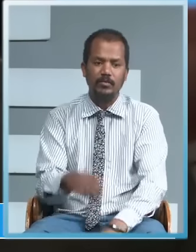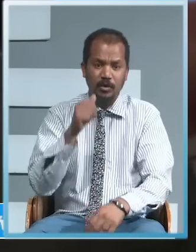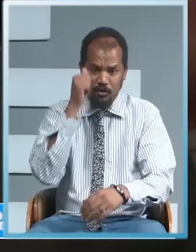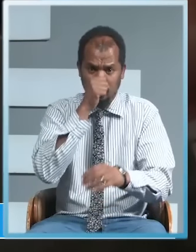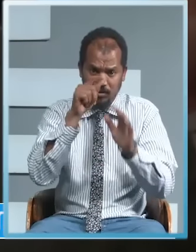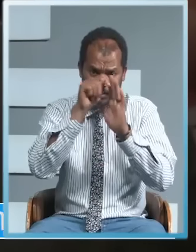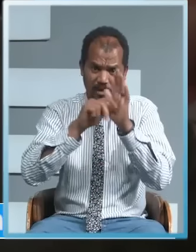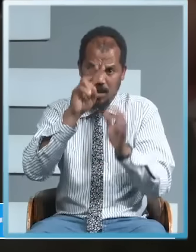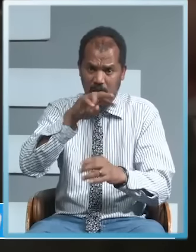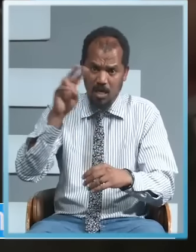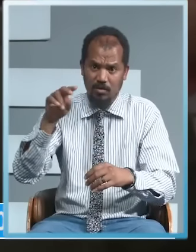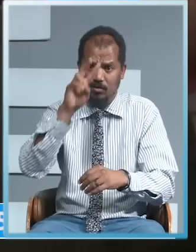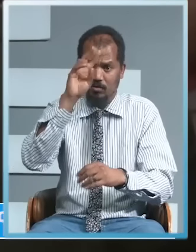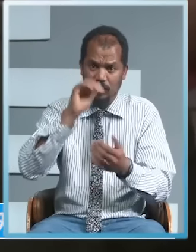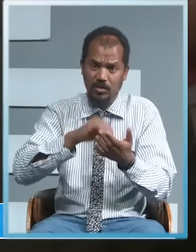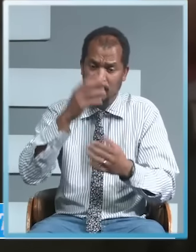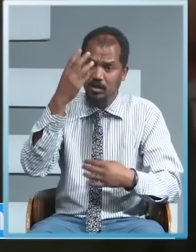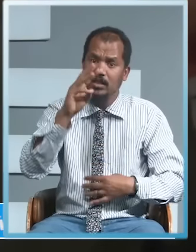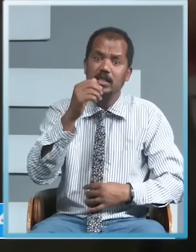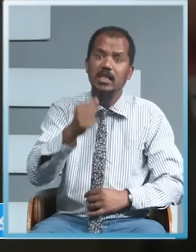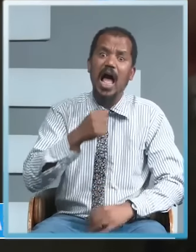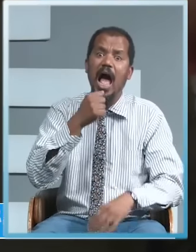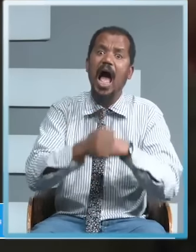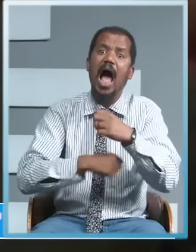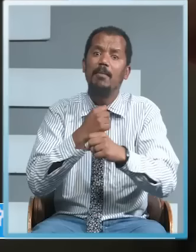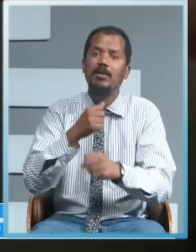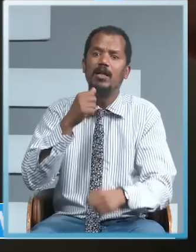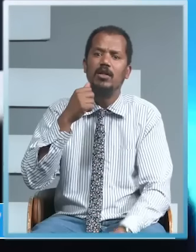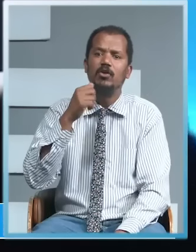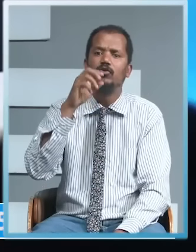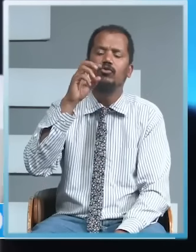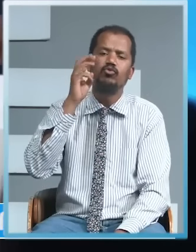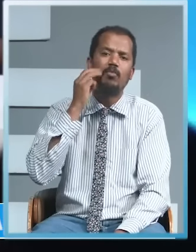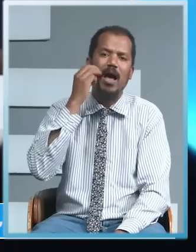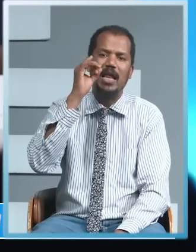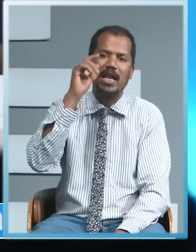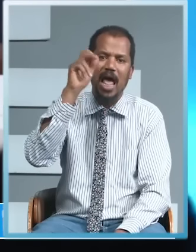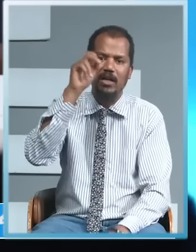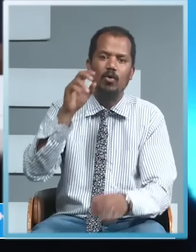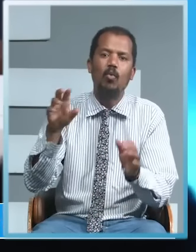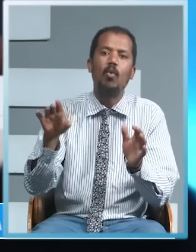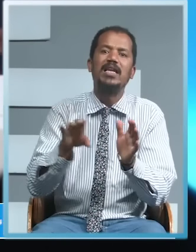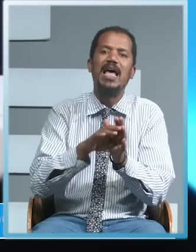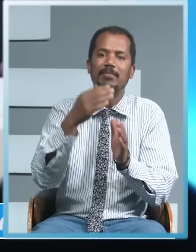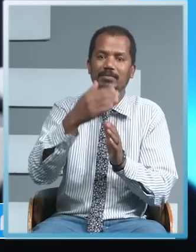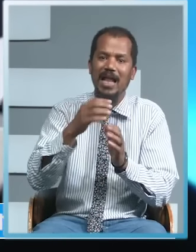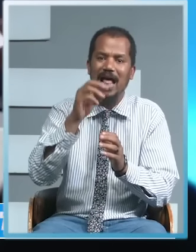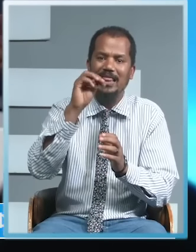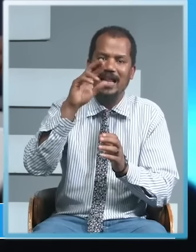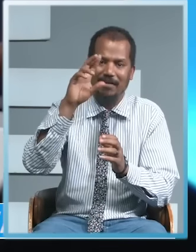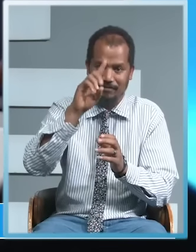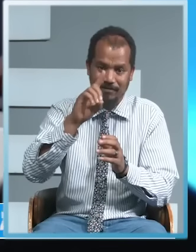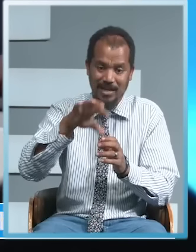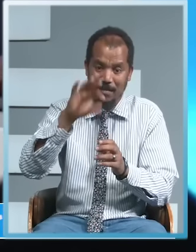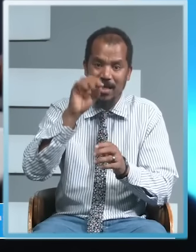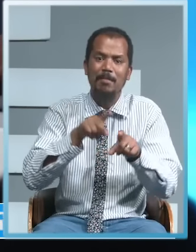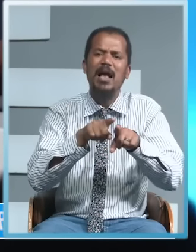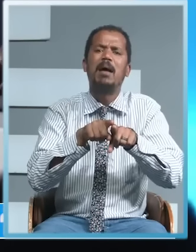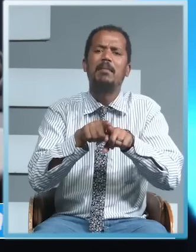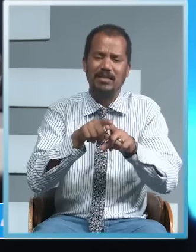ኢትዮጵያ ታሳሳይ 2 ቀን 2016 ዓ.ም ተብረት ከራስ ገዝ ሶማሊላንድ ጋር ወደብና የባህር ጠረፍ ለማግኘት የመግባቢያ